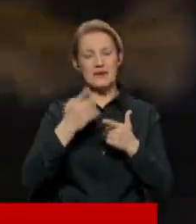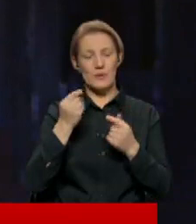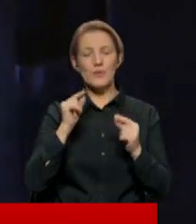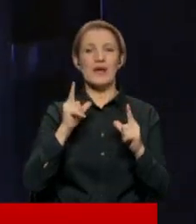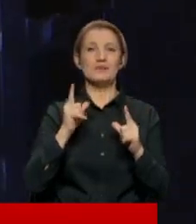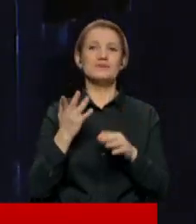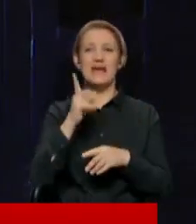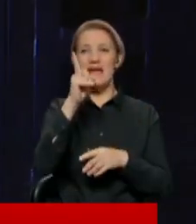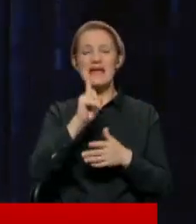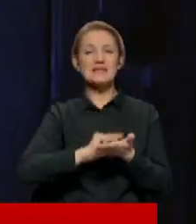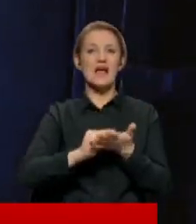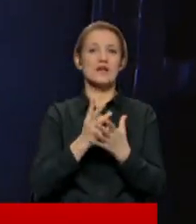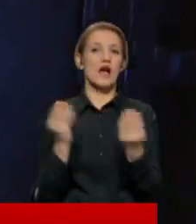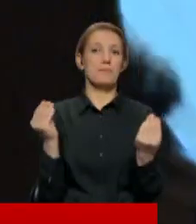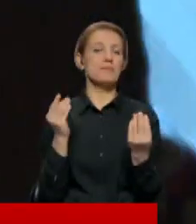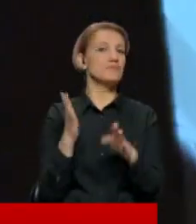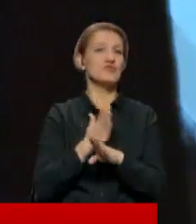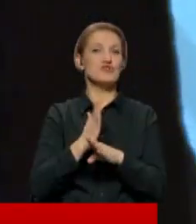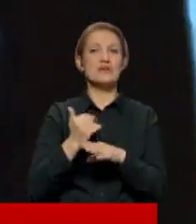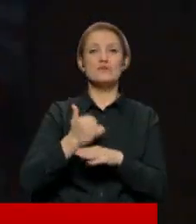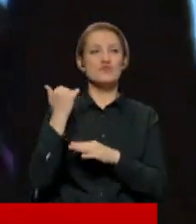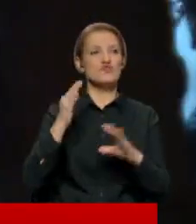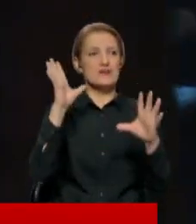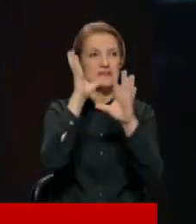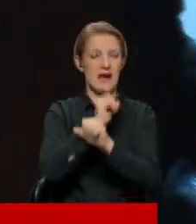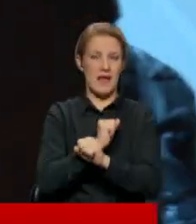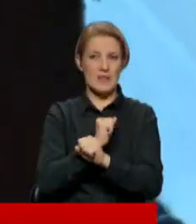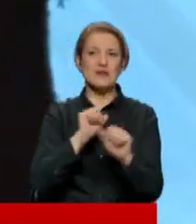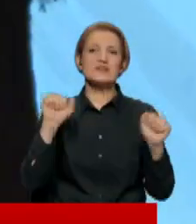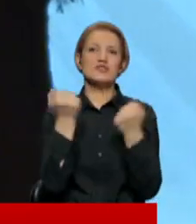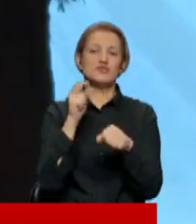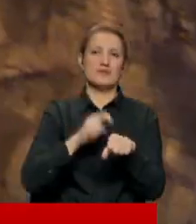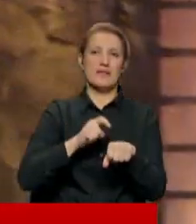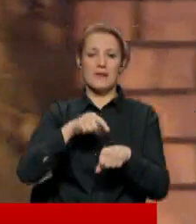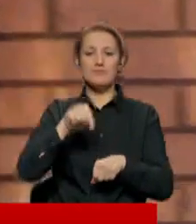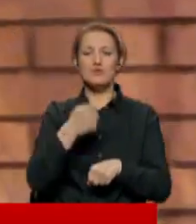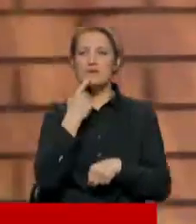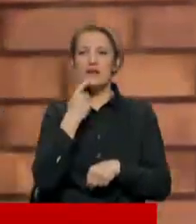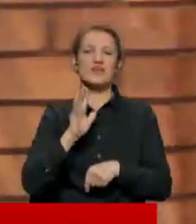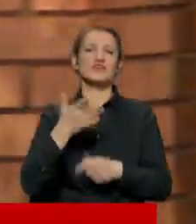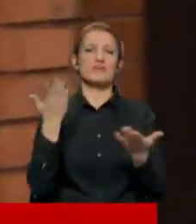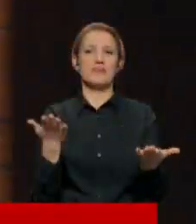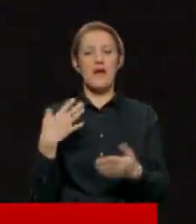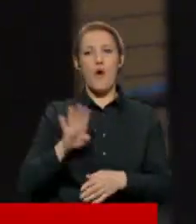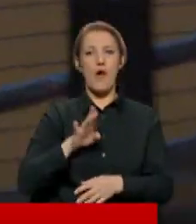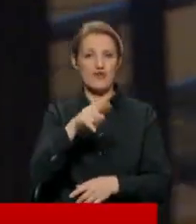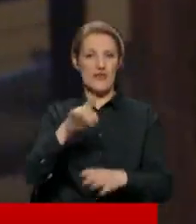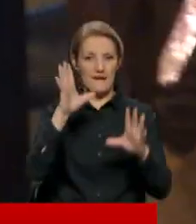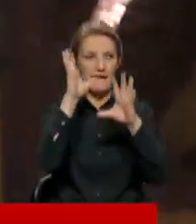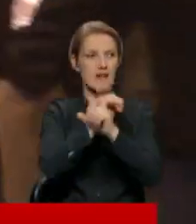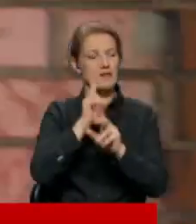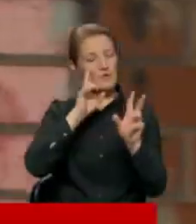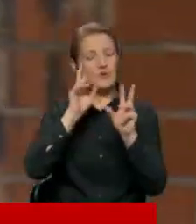uyanıyoruz. İlk ders kayıp çünkü dışarısı zifiri karanlık. Kış saatine bu sene de geçilmedi. Öğrencilerin